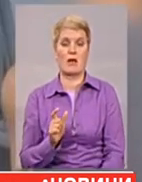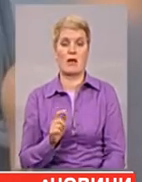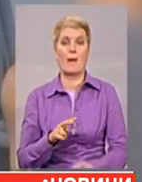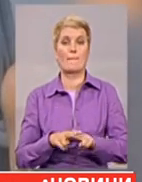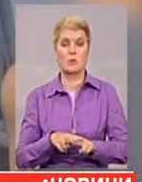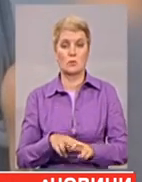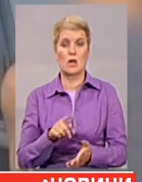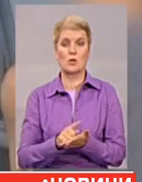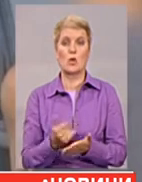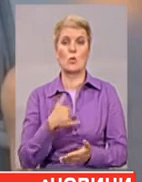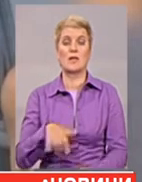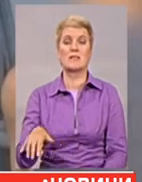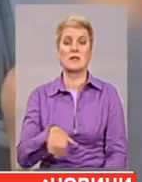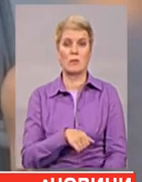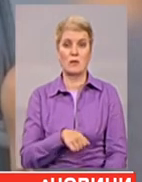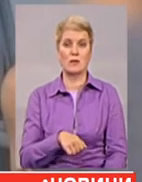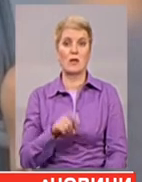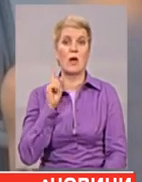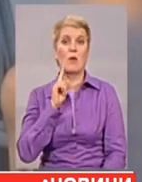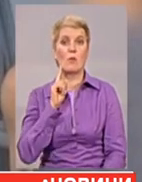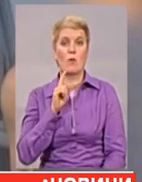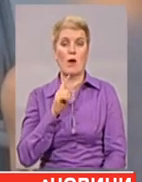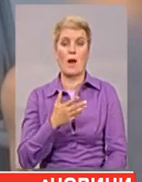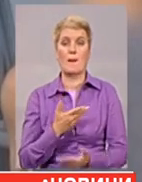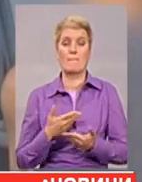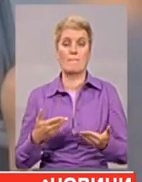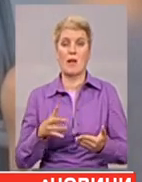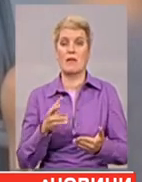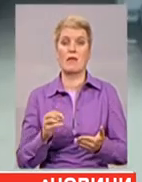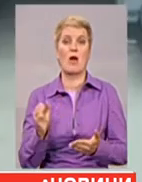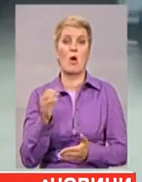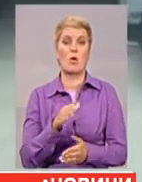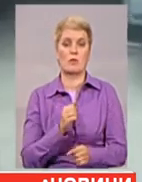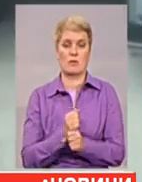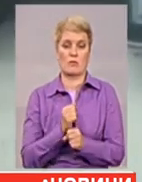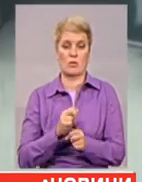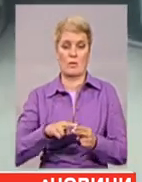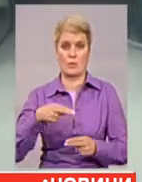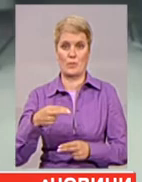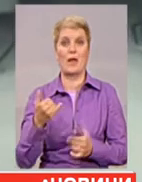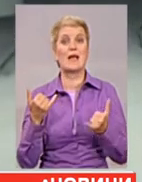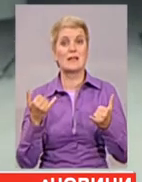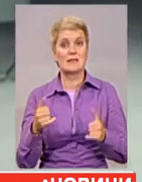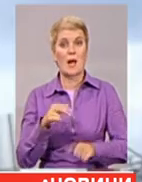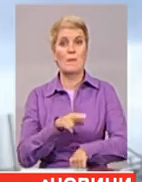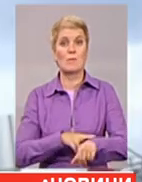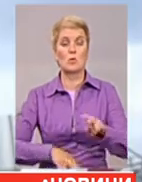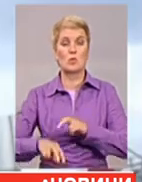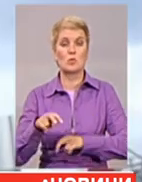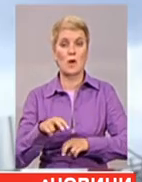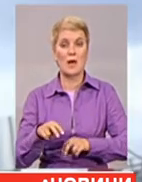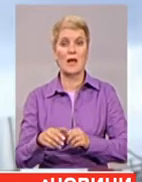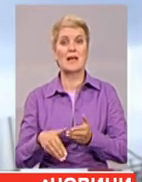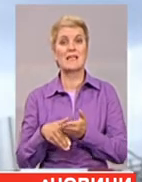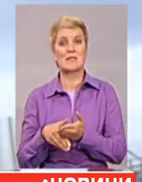паспорти повинні у нас забратися будуть рівно до того моменту, поки ми не відробуємо довг. Тепер же поліція шукає спільників затриманих та інших